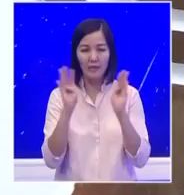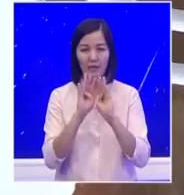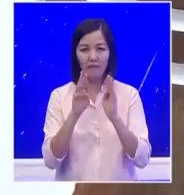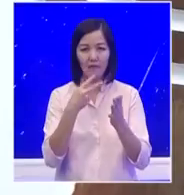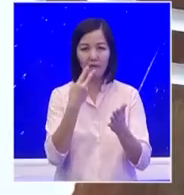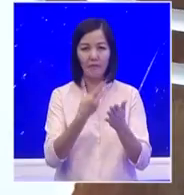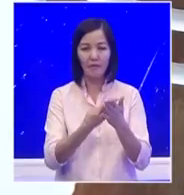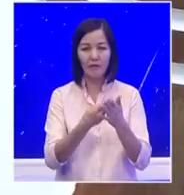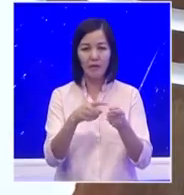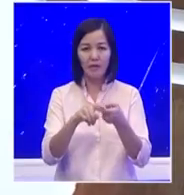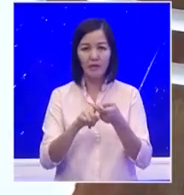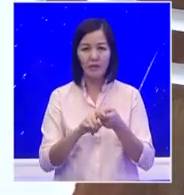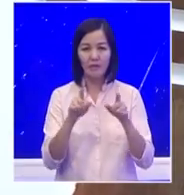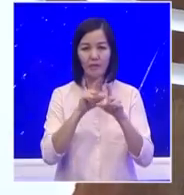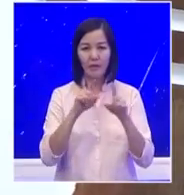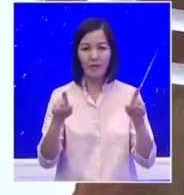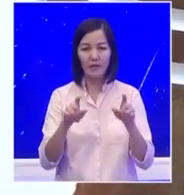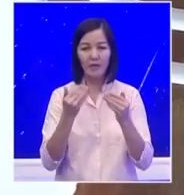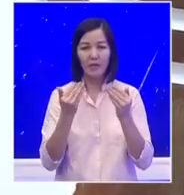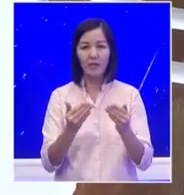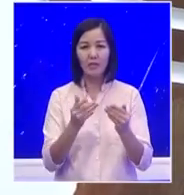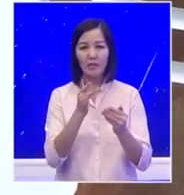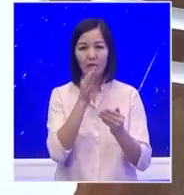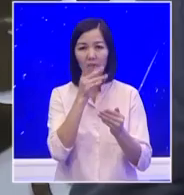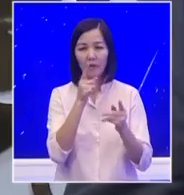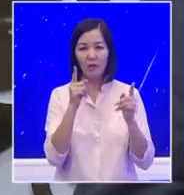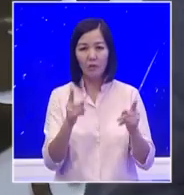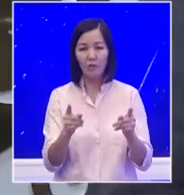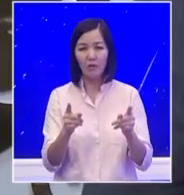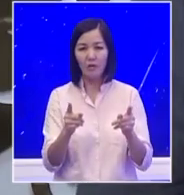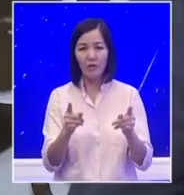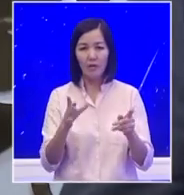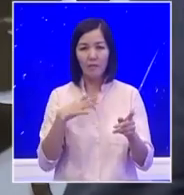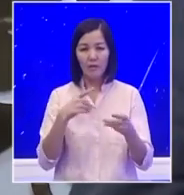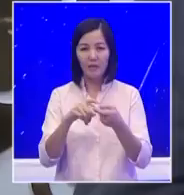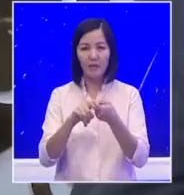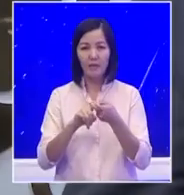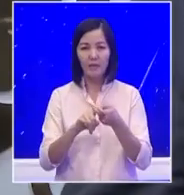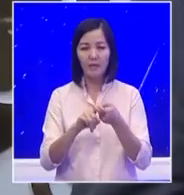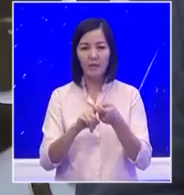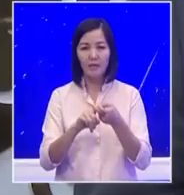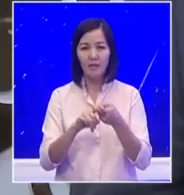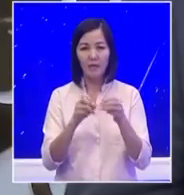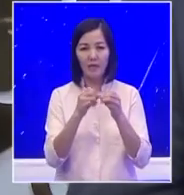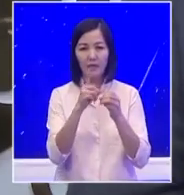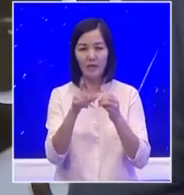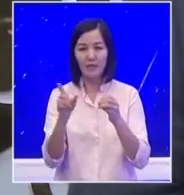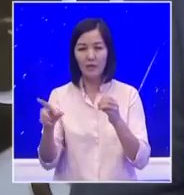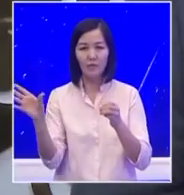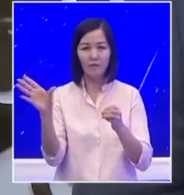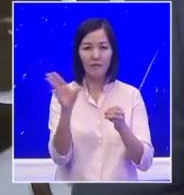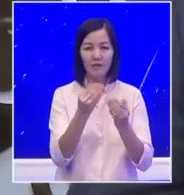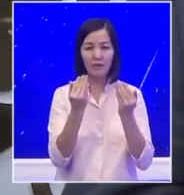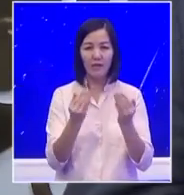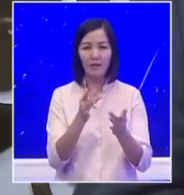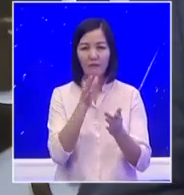в инфекционное отделение. За этот период, который он пересек, он уже был в контакте с 11 людьми. Все они на